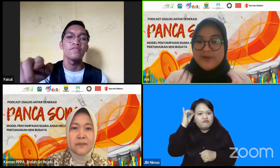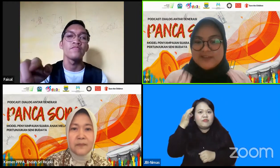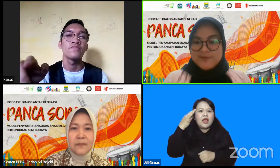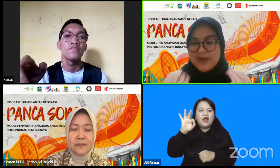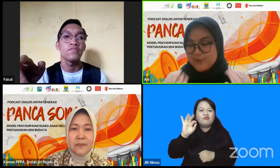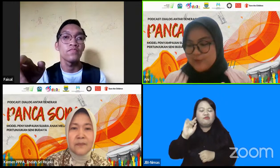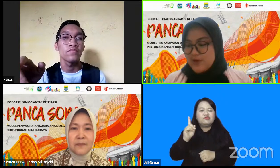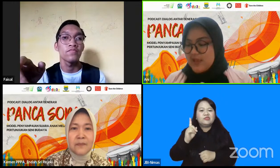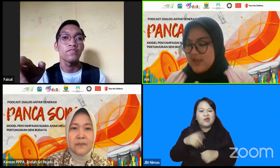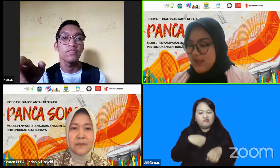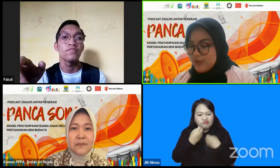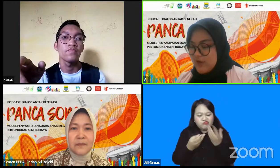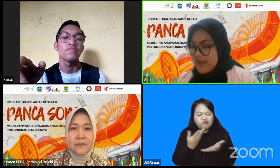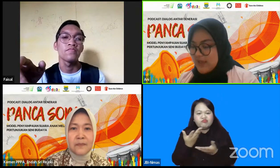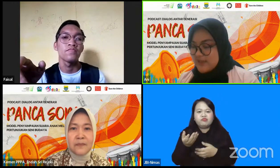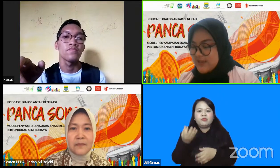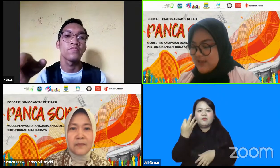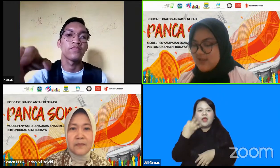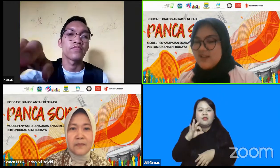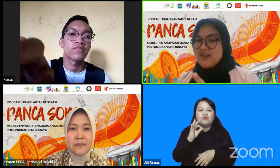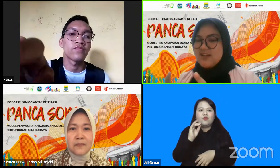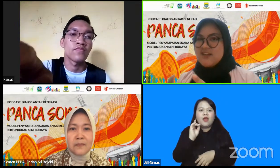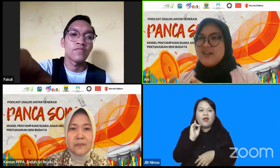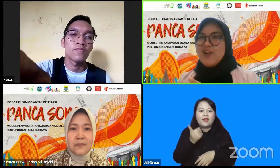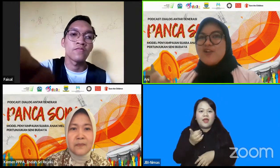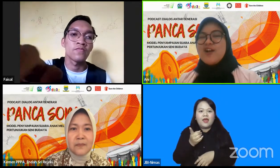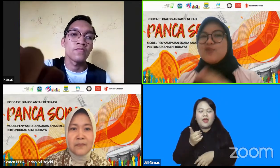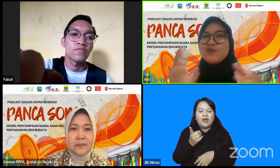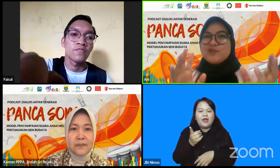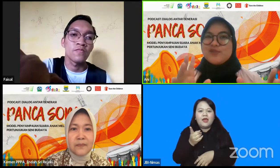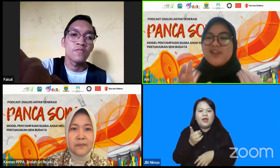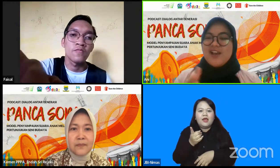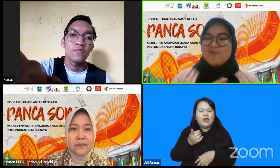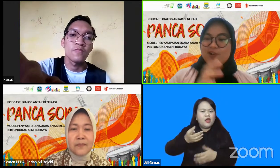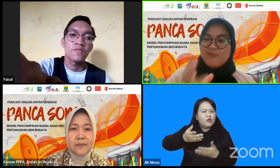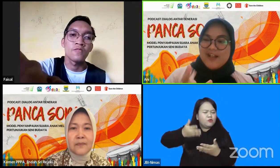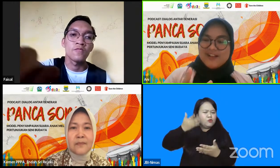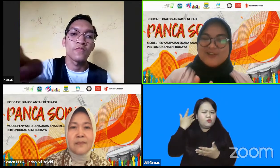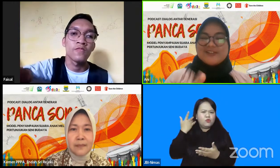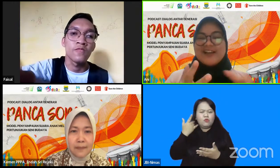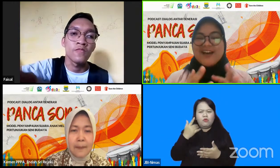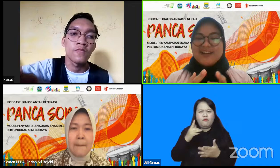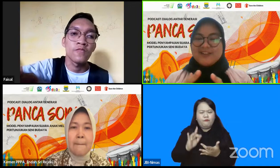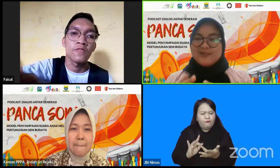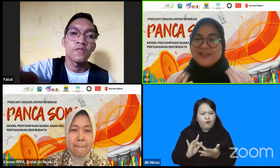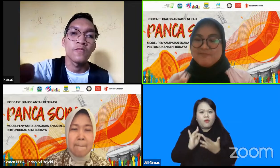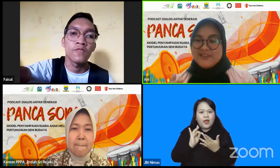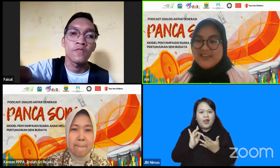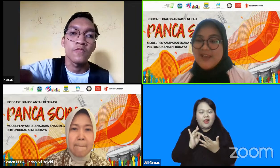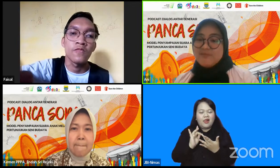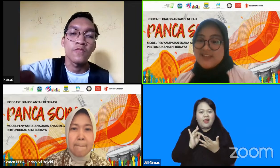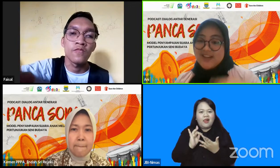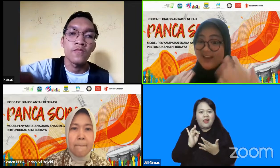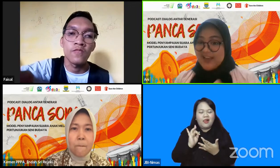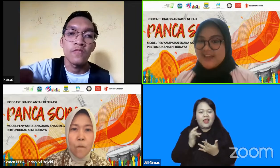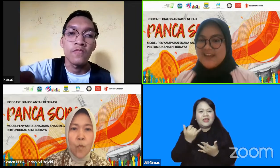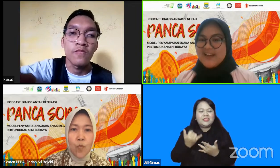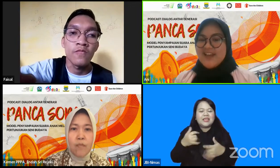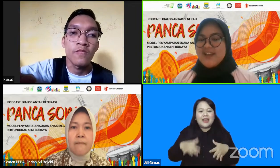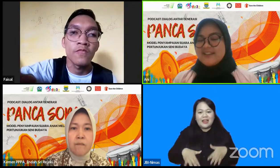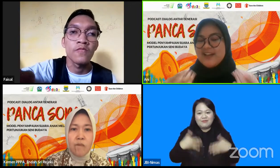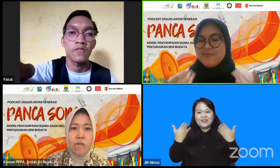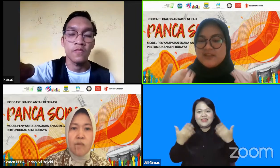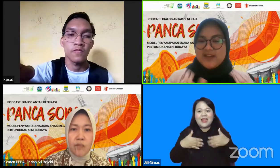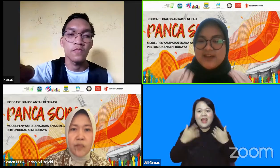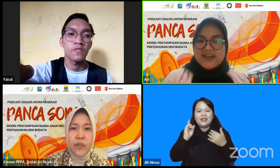model penyampaian terbaru. Lalu ada kalau yang dulu tuh sangat formal, kalau sekarang itu lebih menyenangkan